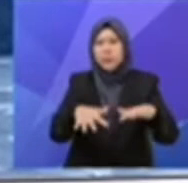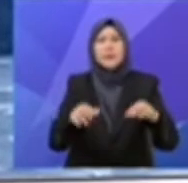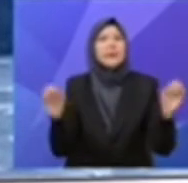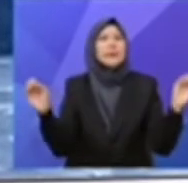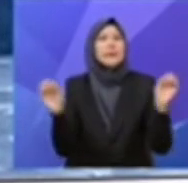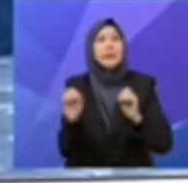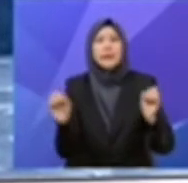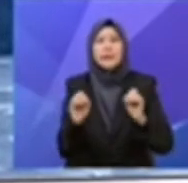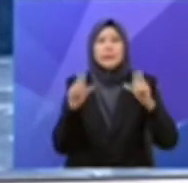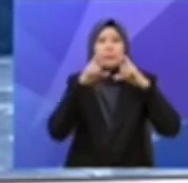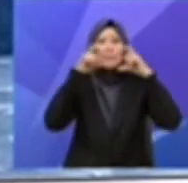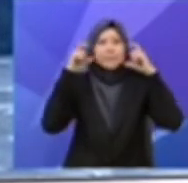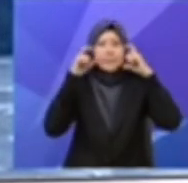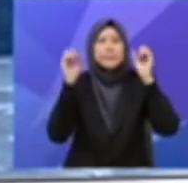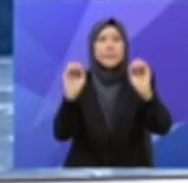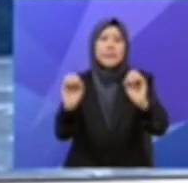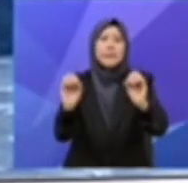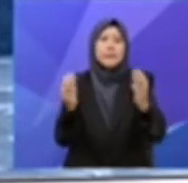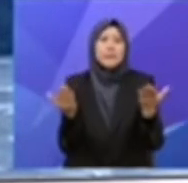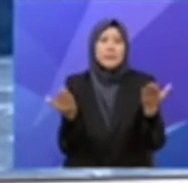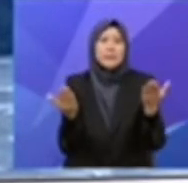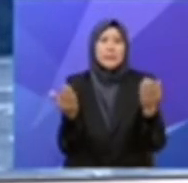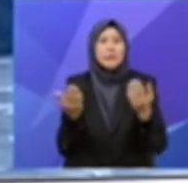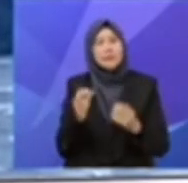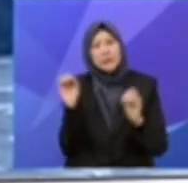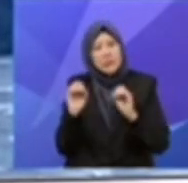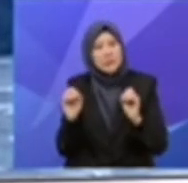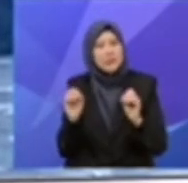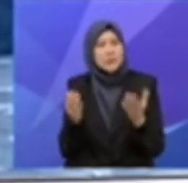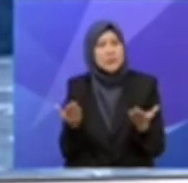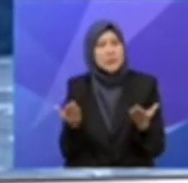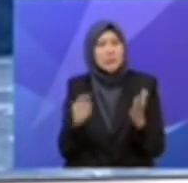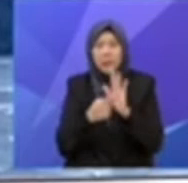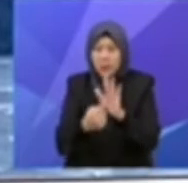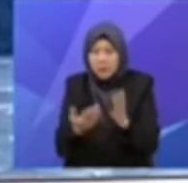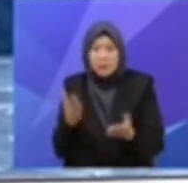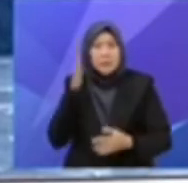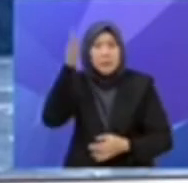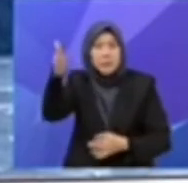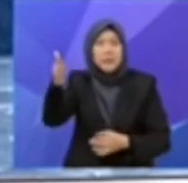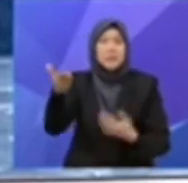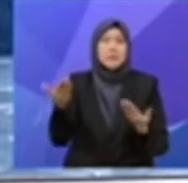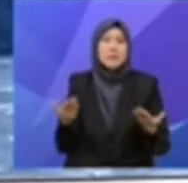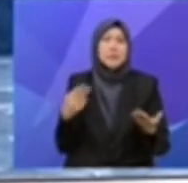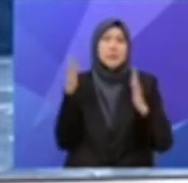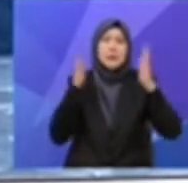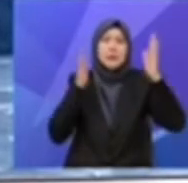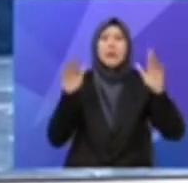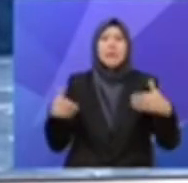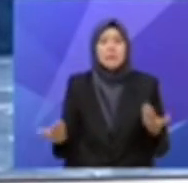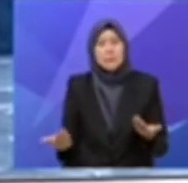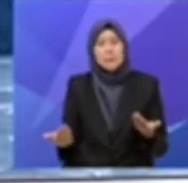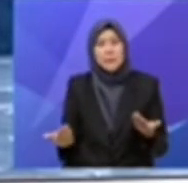memakai maspol semangka topping pun maknanya masa depan negara kita ini dari